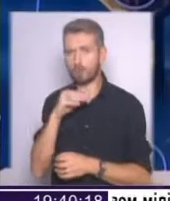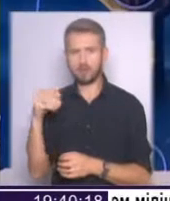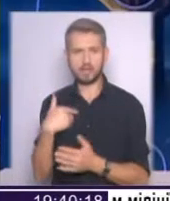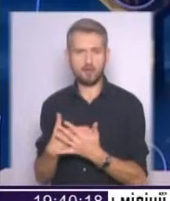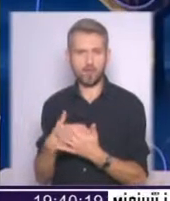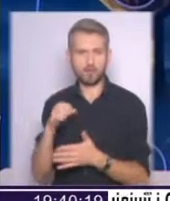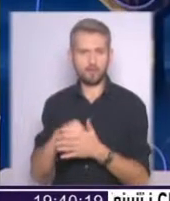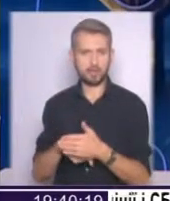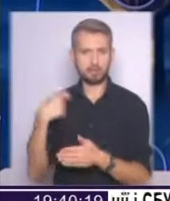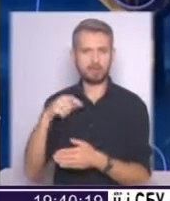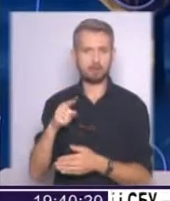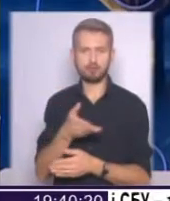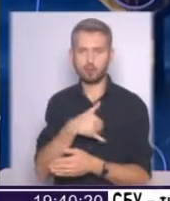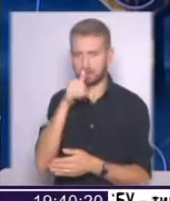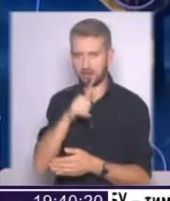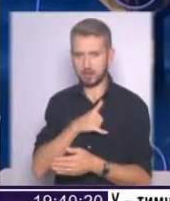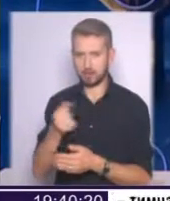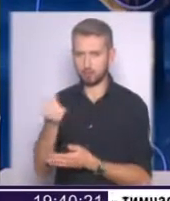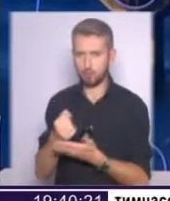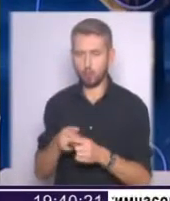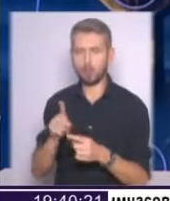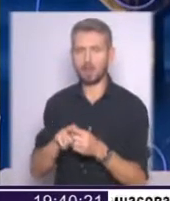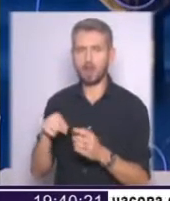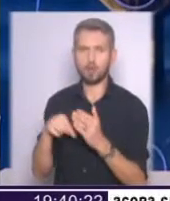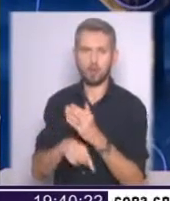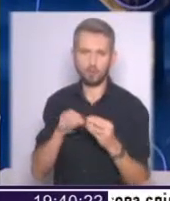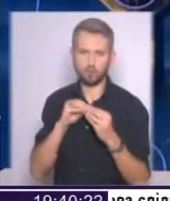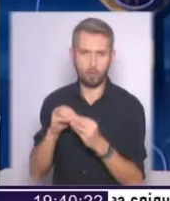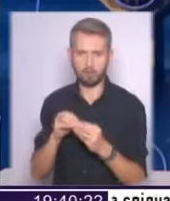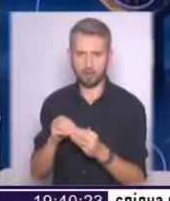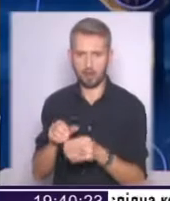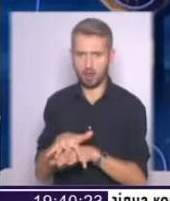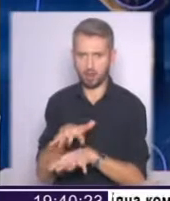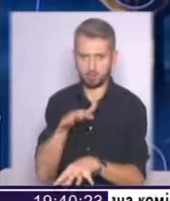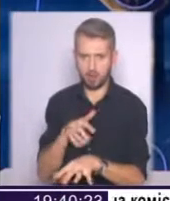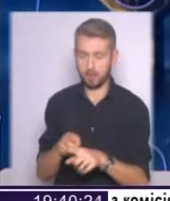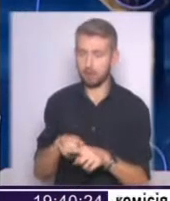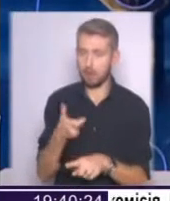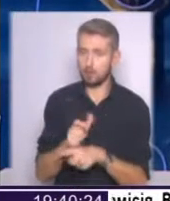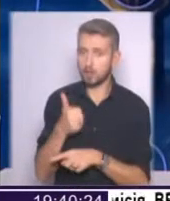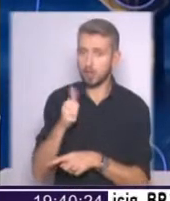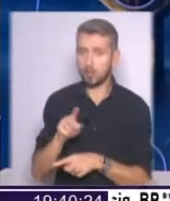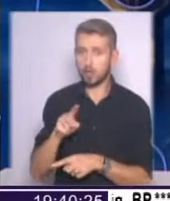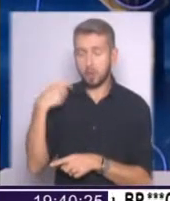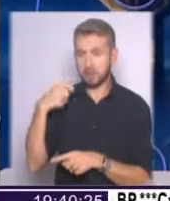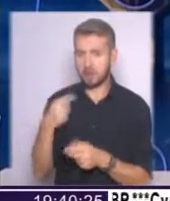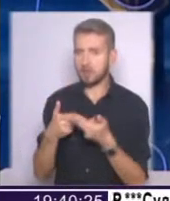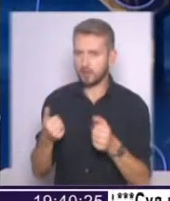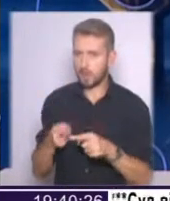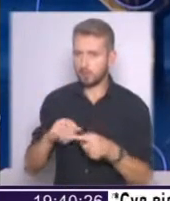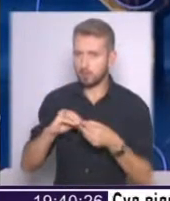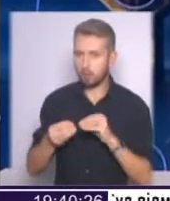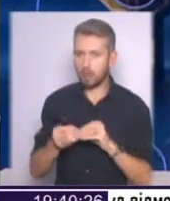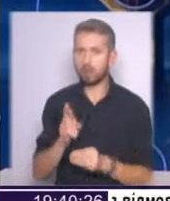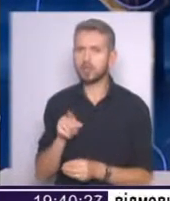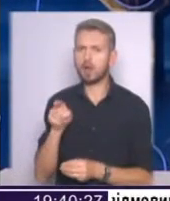від президента, чому нам не дали зброю, це корумпована армія. Це дуже добре, що президент визнає цю проблему, але як